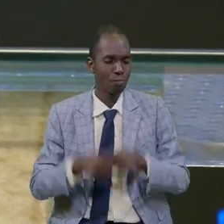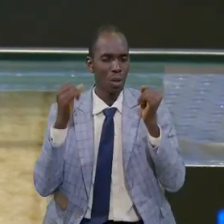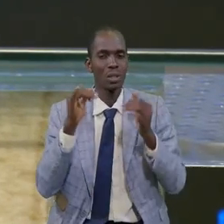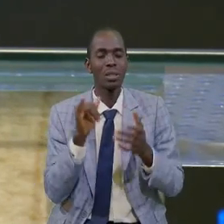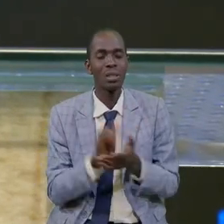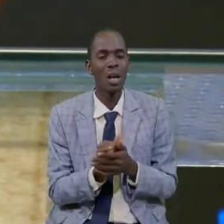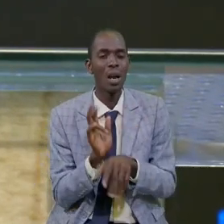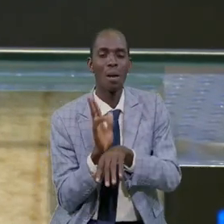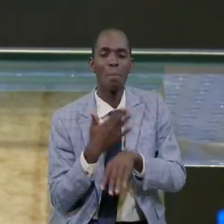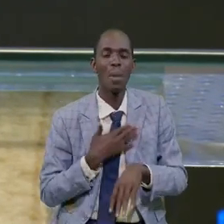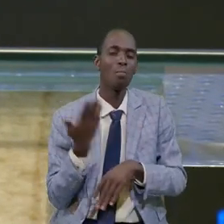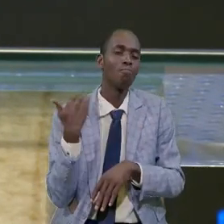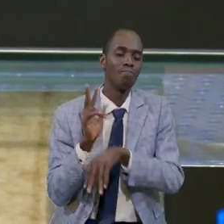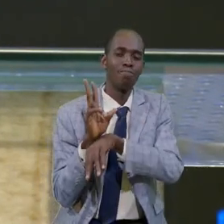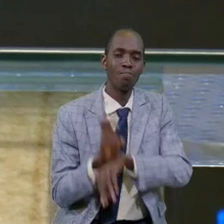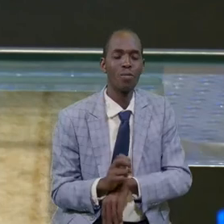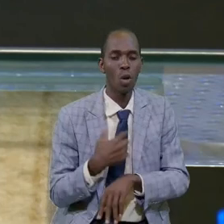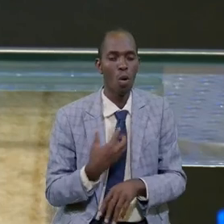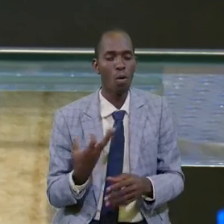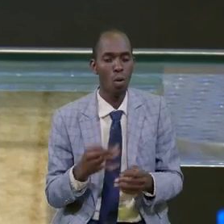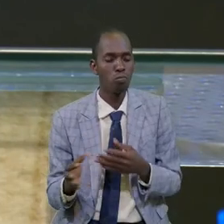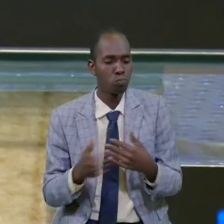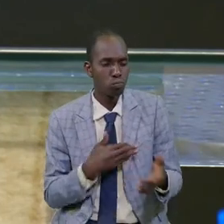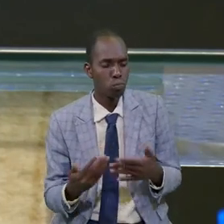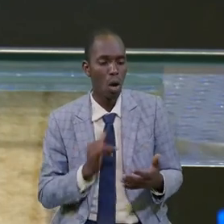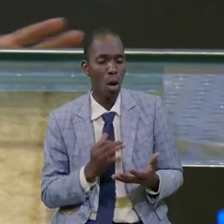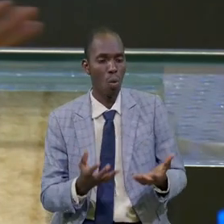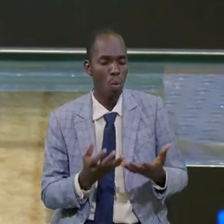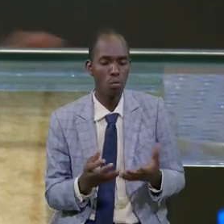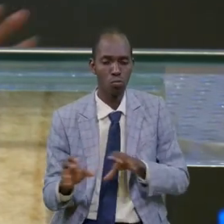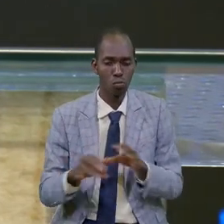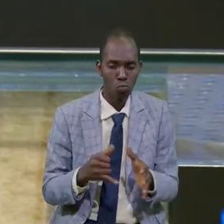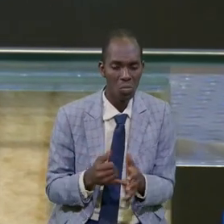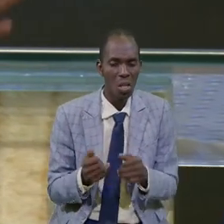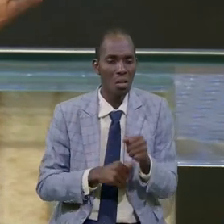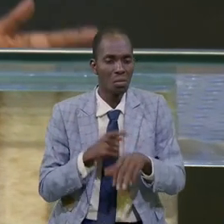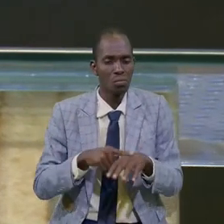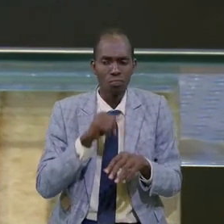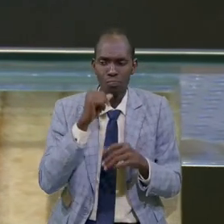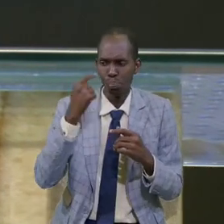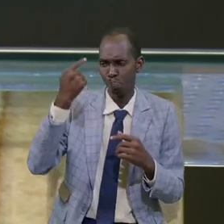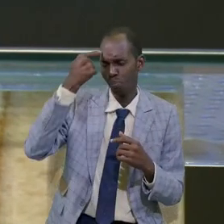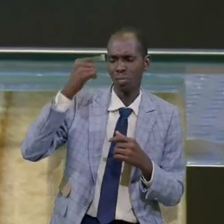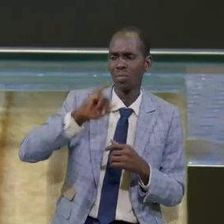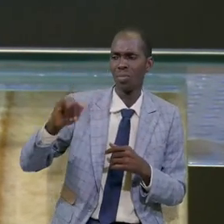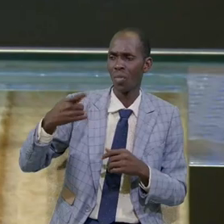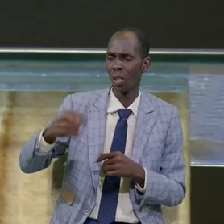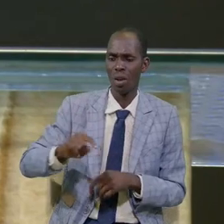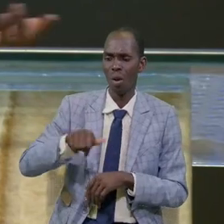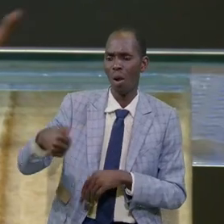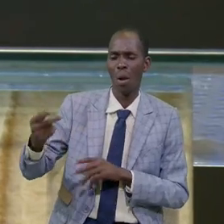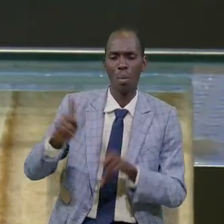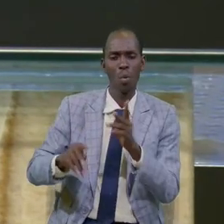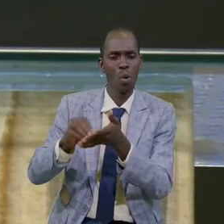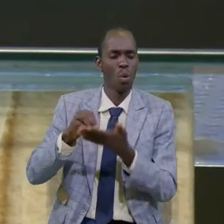je romps l'habitude là de faire ce que je veux à tout moment, sans considérer la conscience des